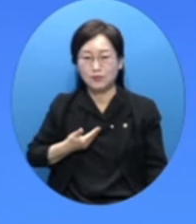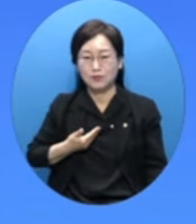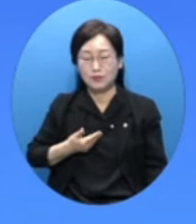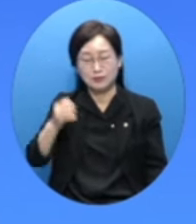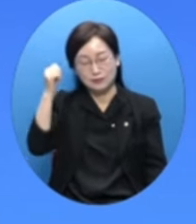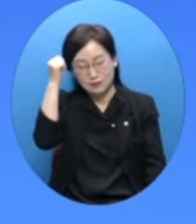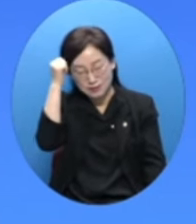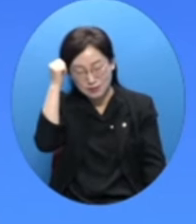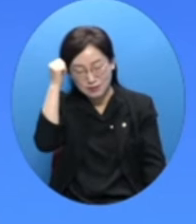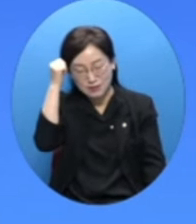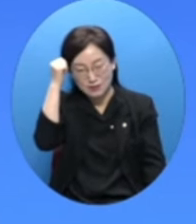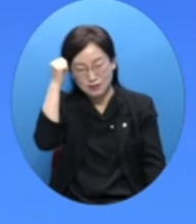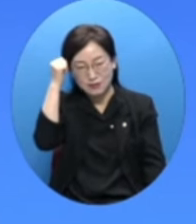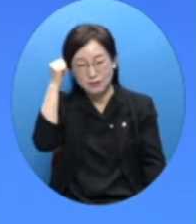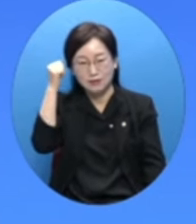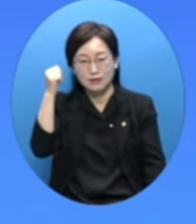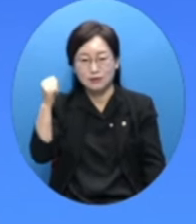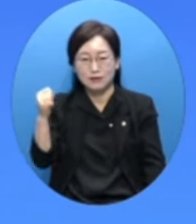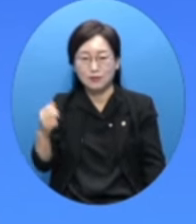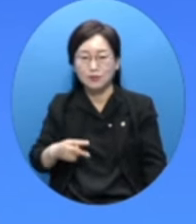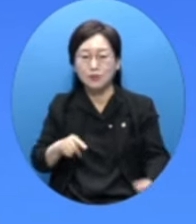자면서 나가서